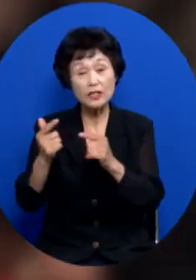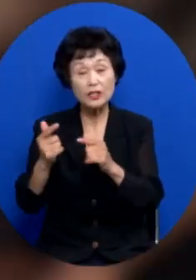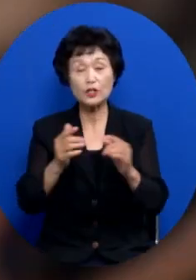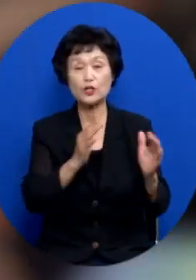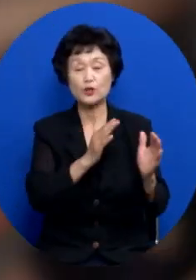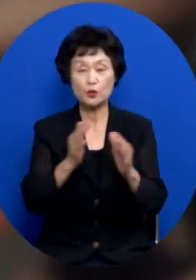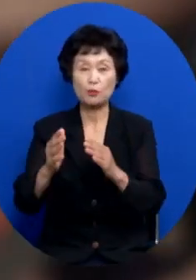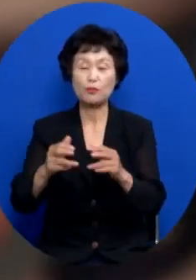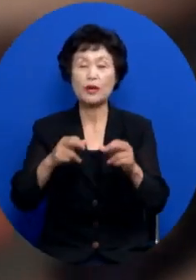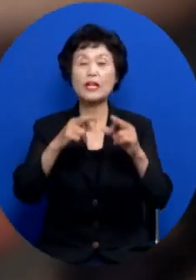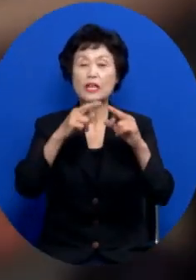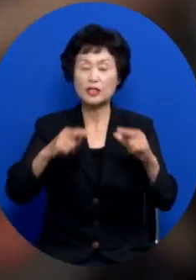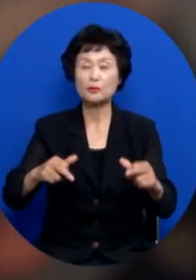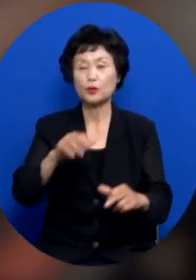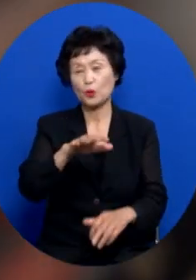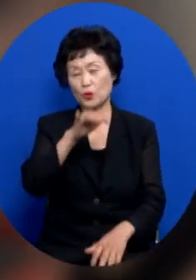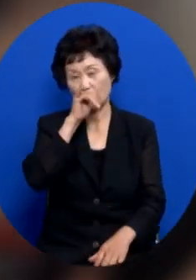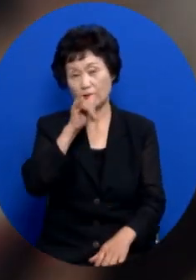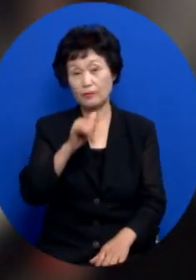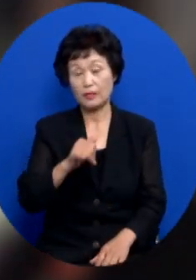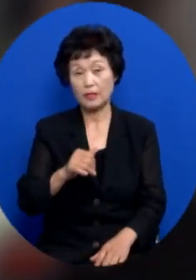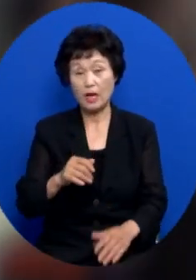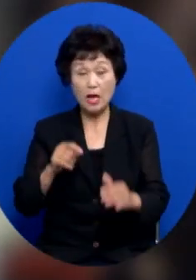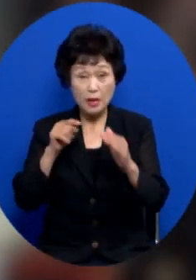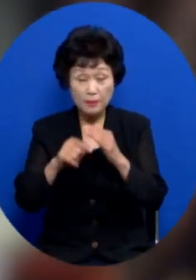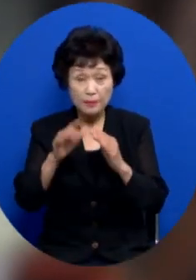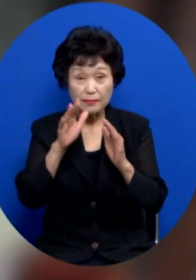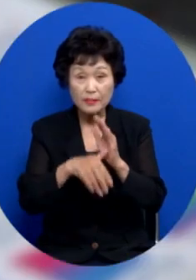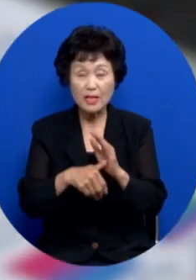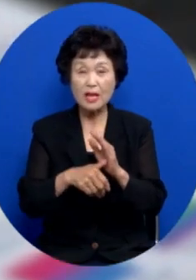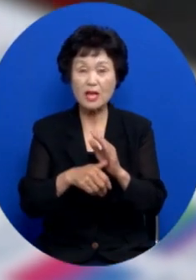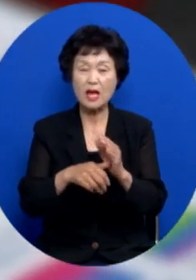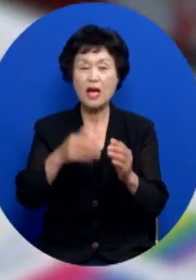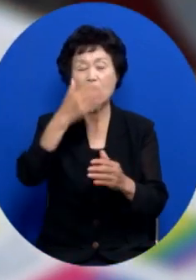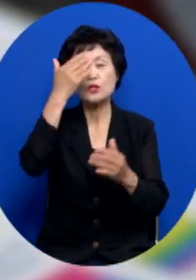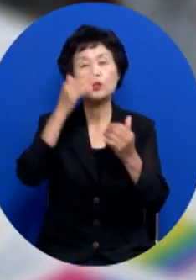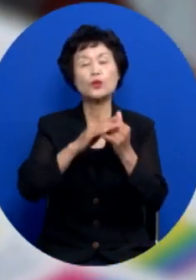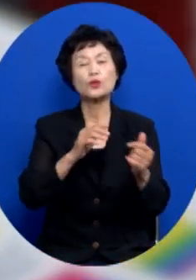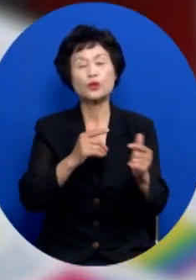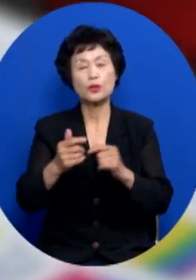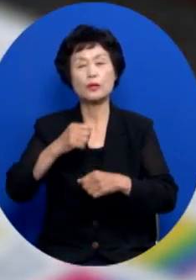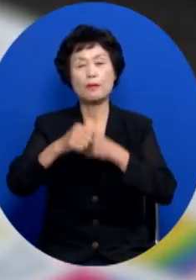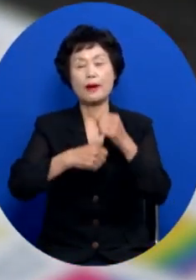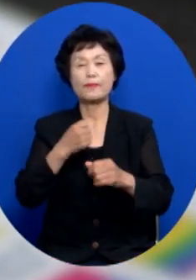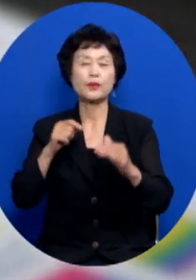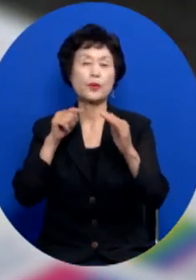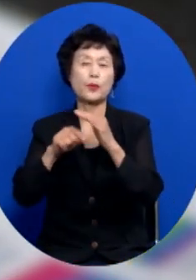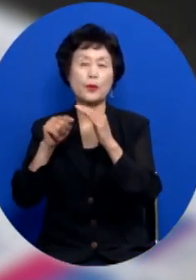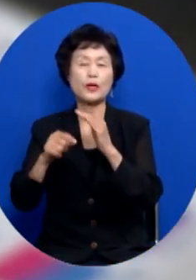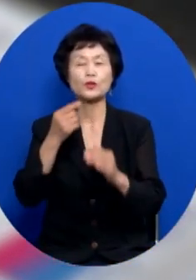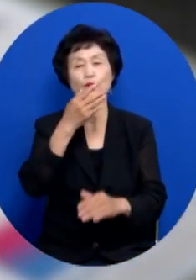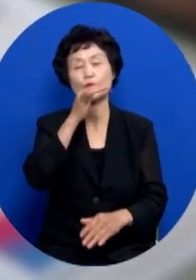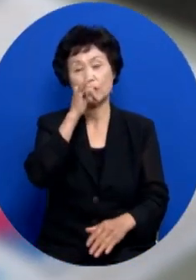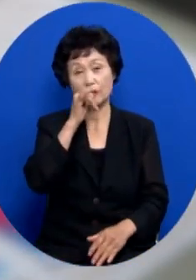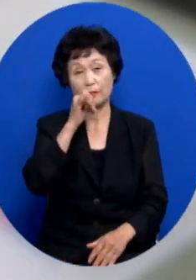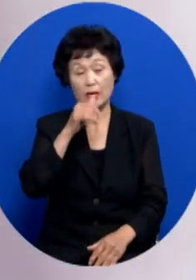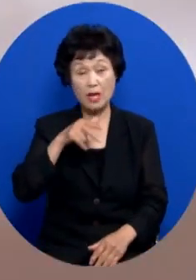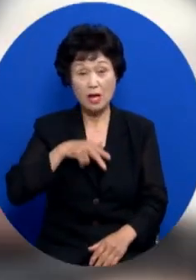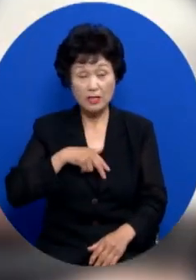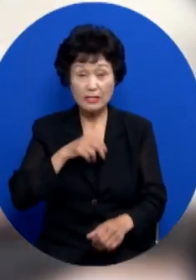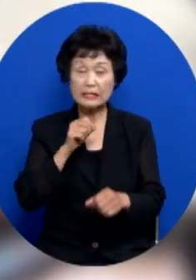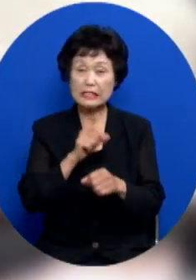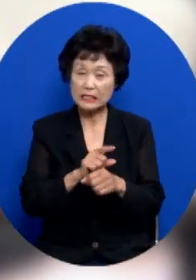네. 문제는 부스는 물론 입장 시에 행사장의 청소년들도 자유롭게 드나들 수 있다는 겁니다. 정체성과 가치에